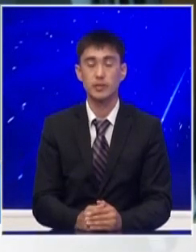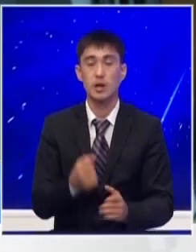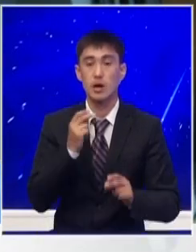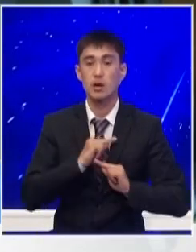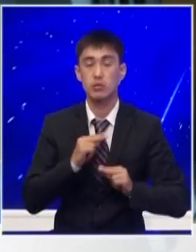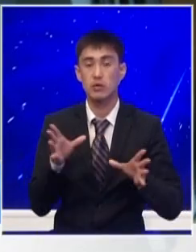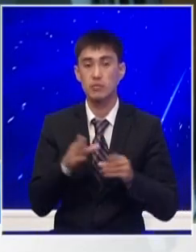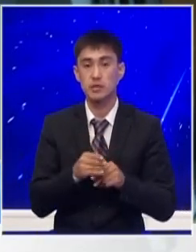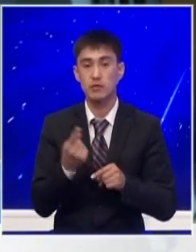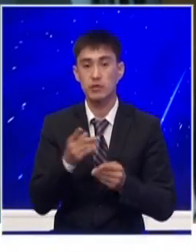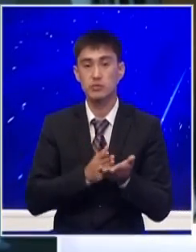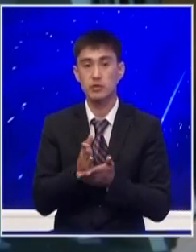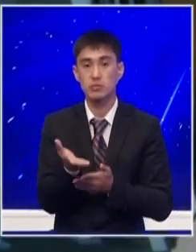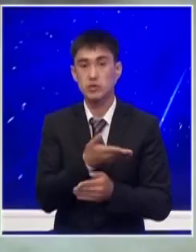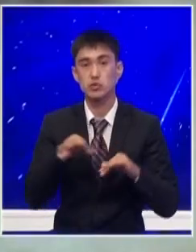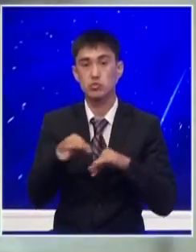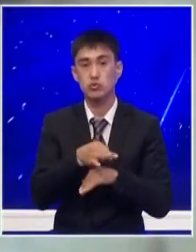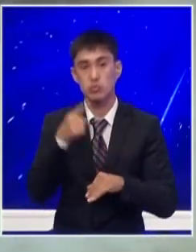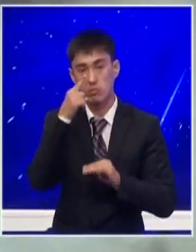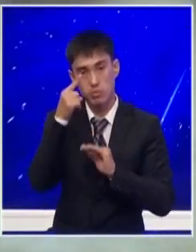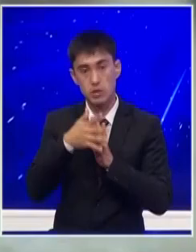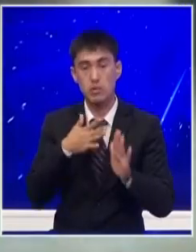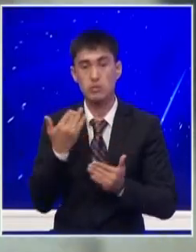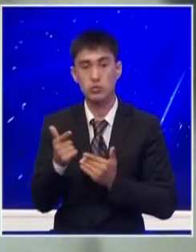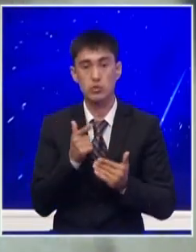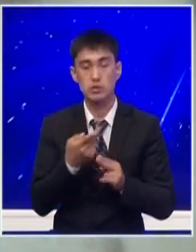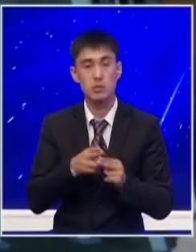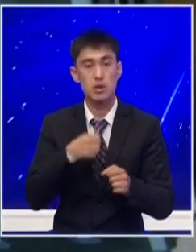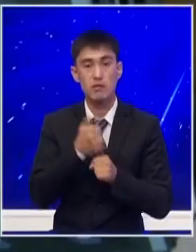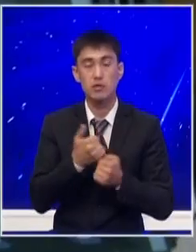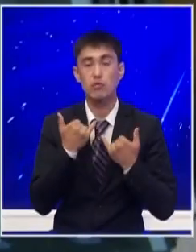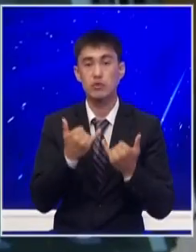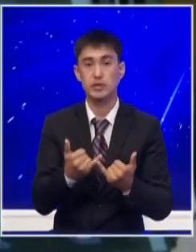Работая вместе в одной сфере, мы с мужем хорошо понимаем друг друга. Самое главное –